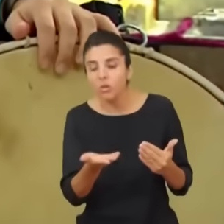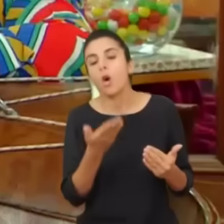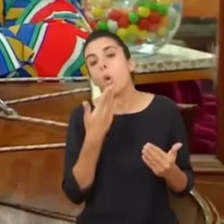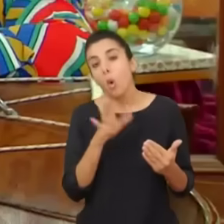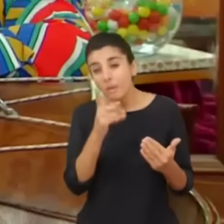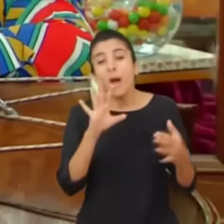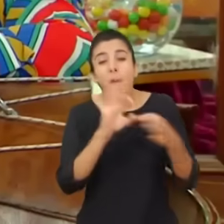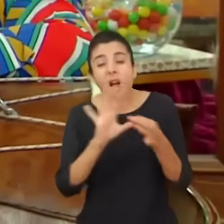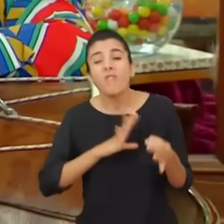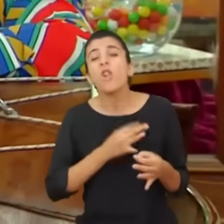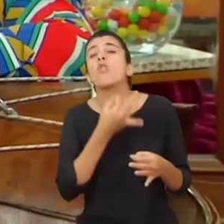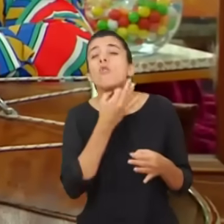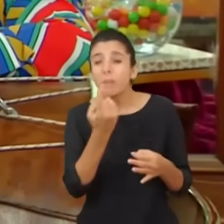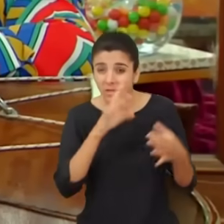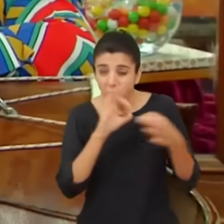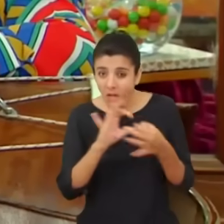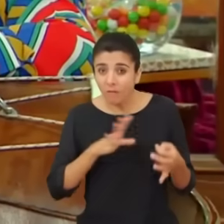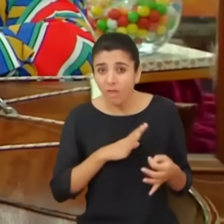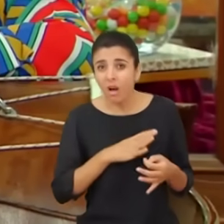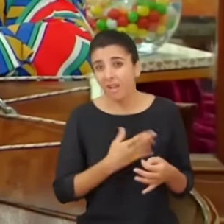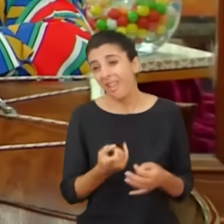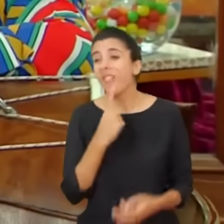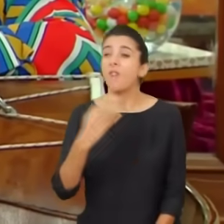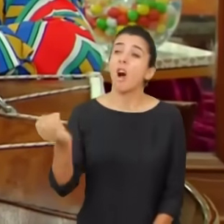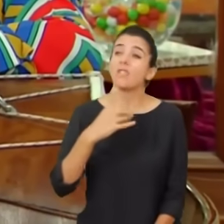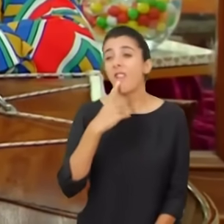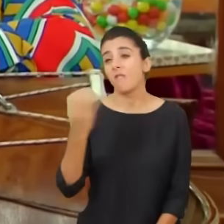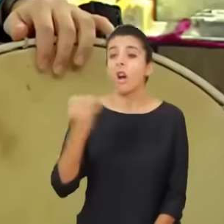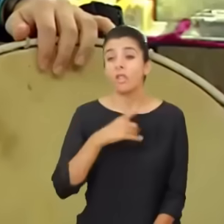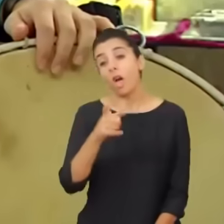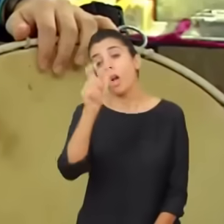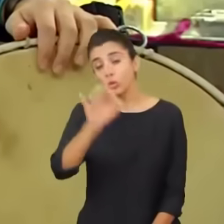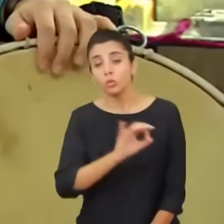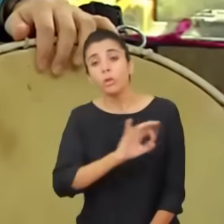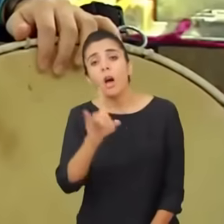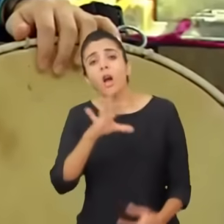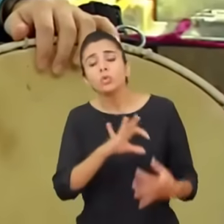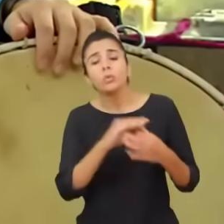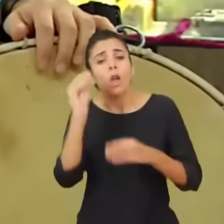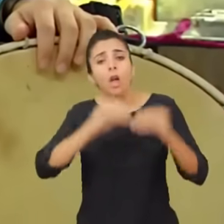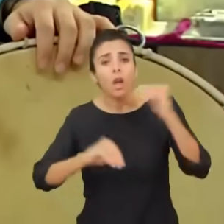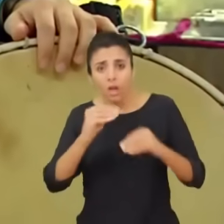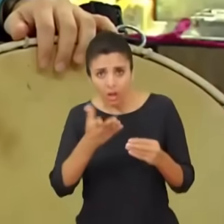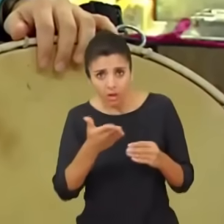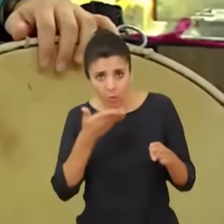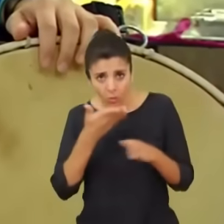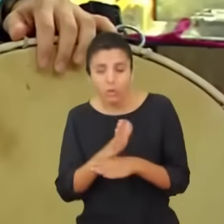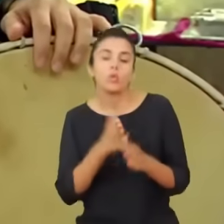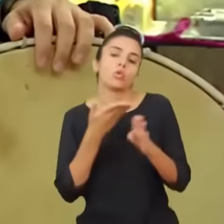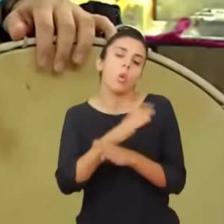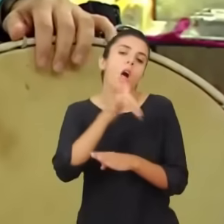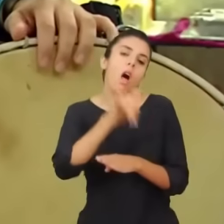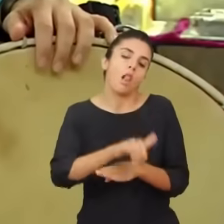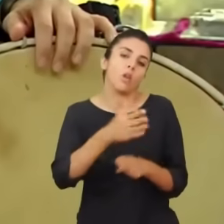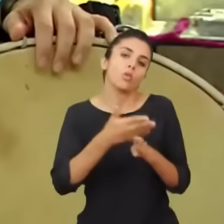Bir alakası var mı? Allah aşkına var mı yani? Laf söylemeye geldi mi senden iyisi yok. Tamam. Demin okudum. Doğru haklısın. Özür diliyorum. Ama